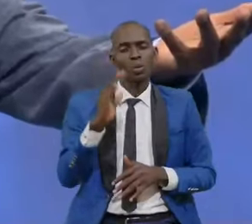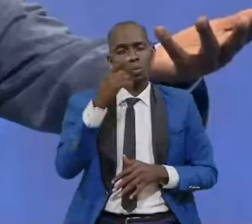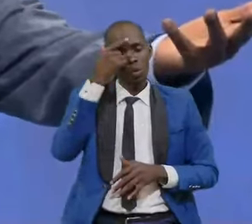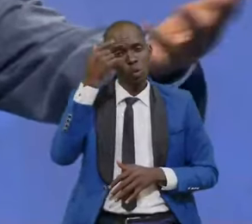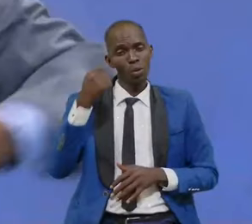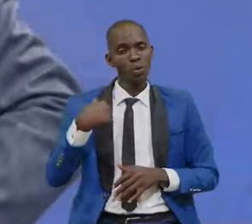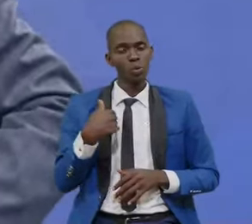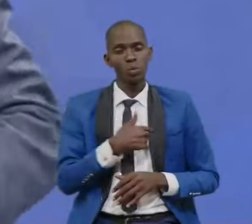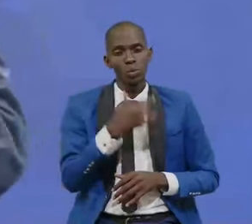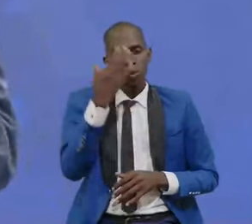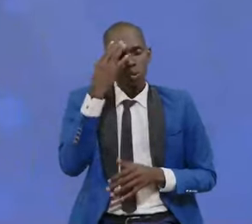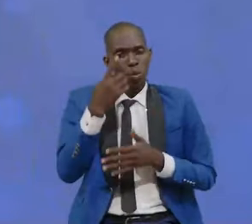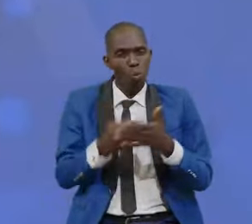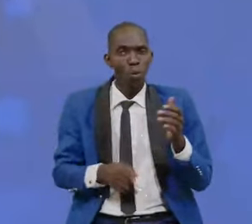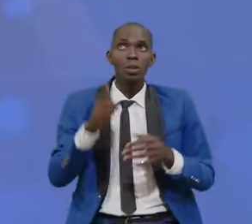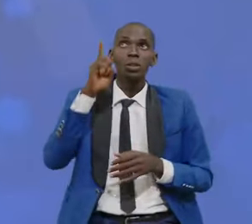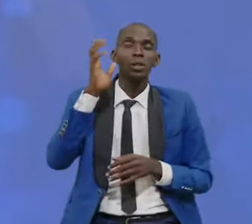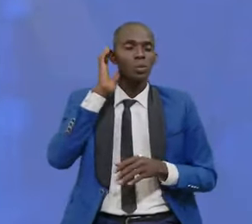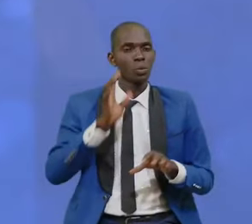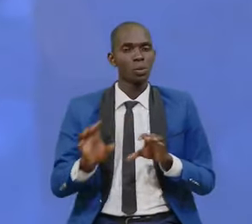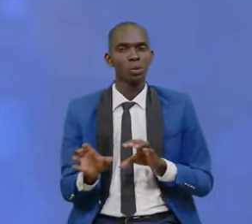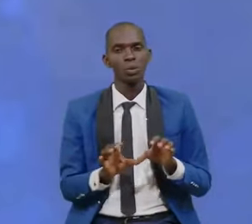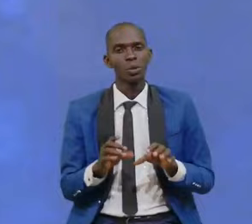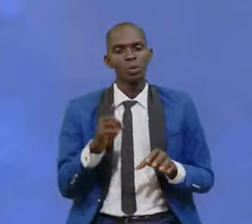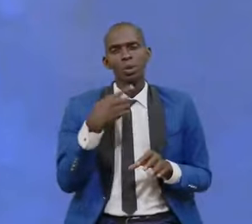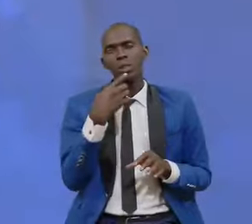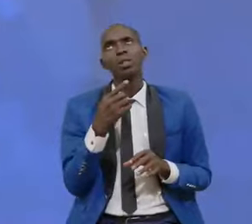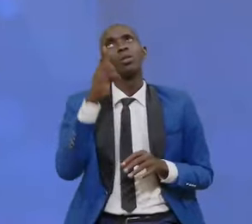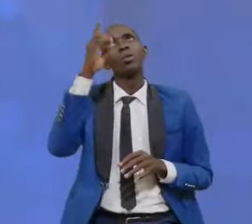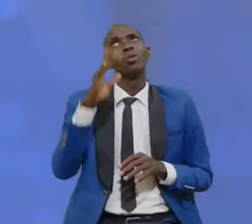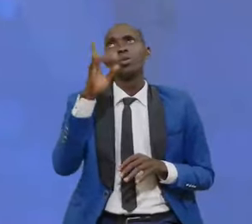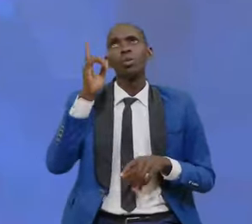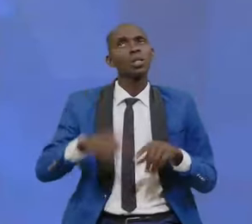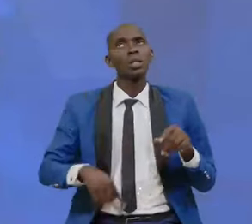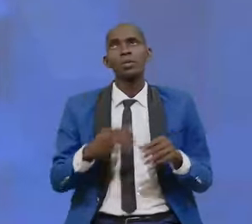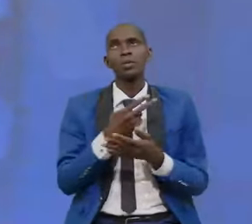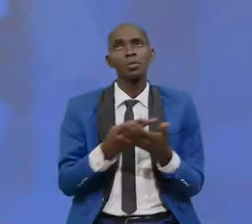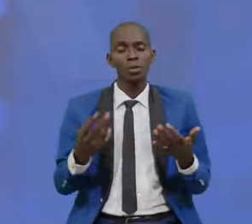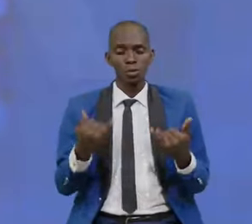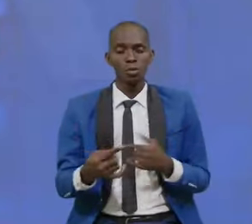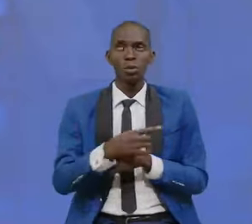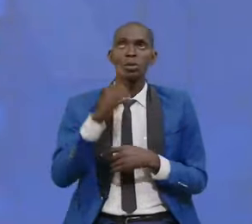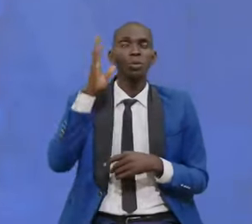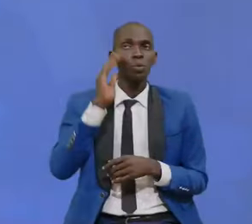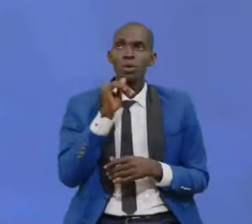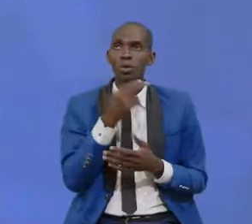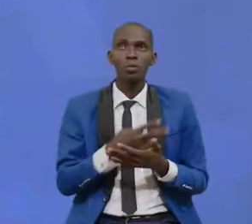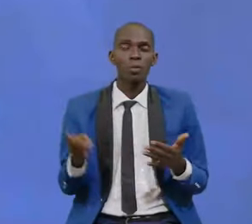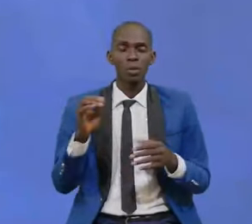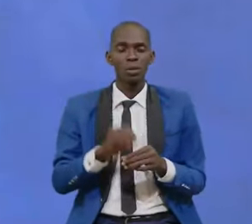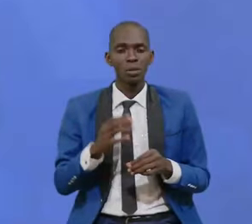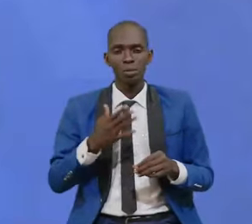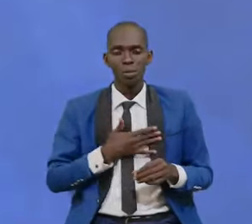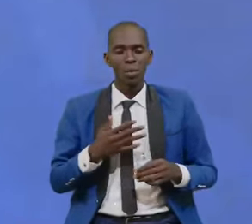Parce que nous savons ce qu'il fera. Nous disons, Dieu, tu ne peux jamais échouer. Et aujourd'hui, tu ne vas pas échouer. Dans